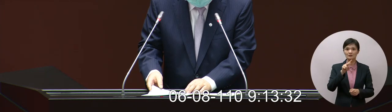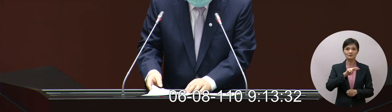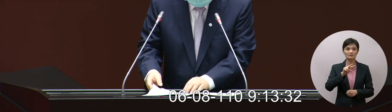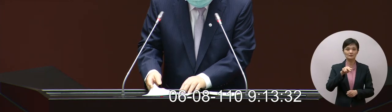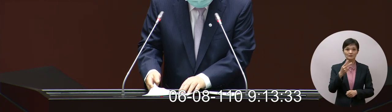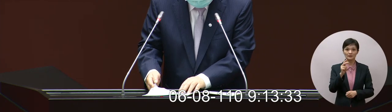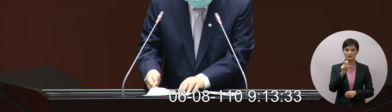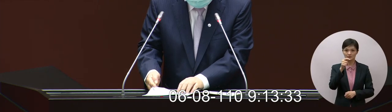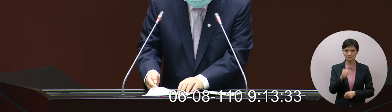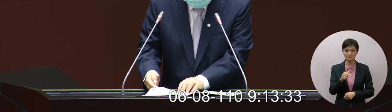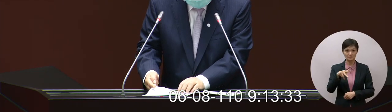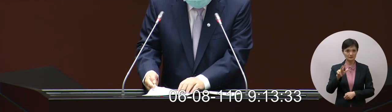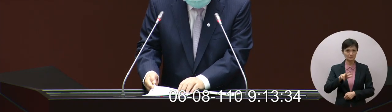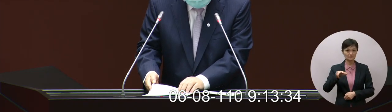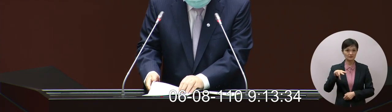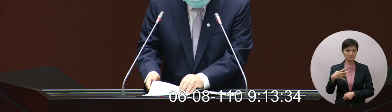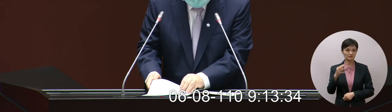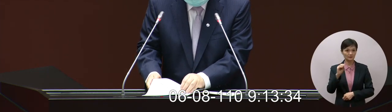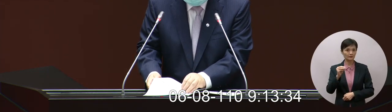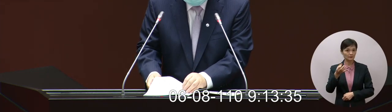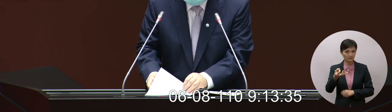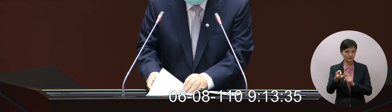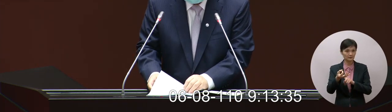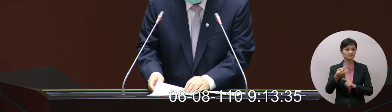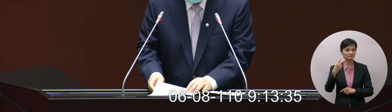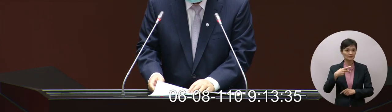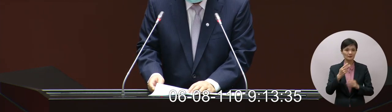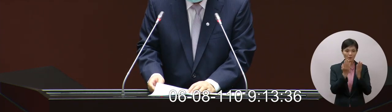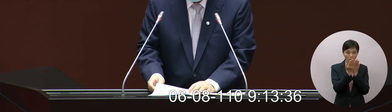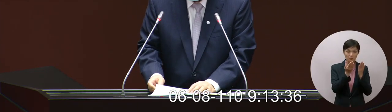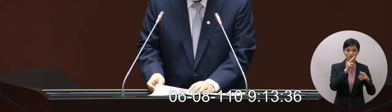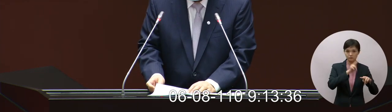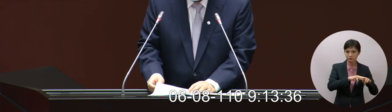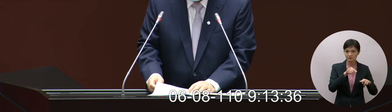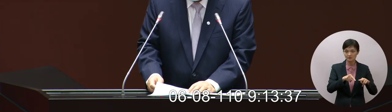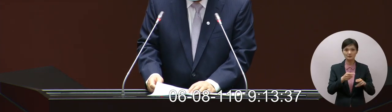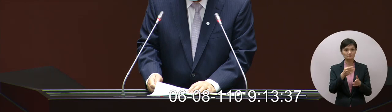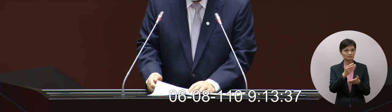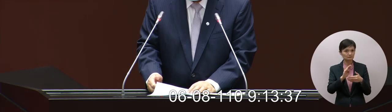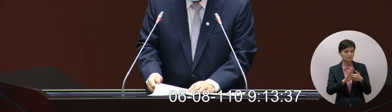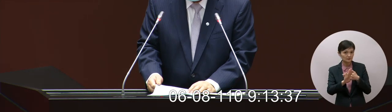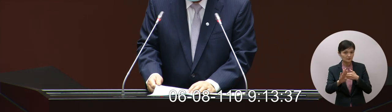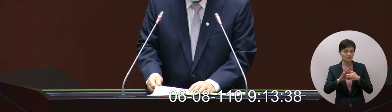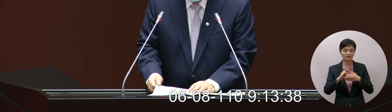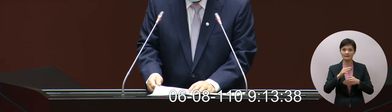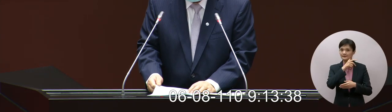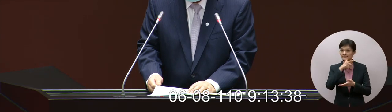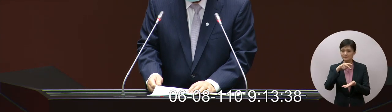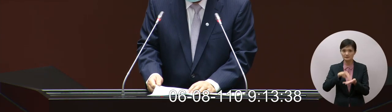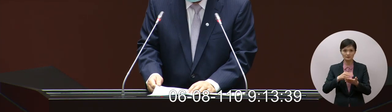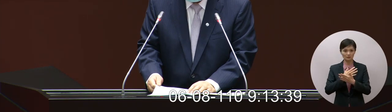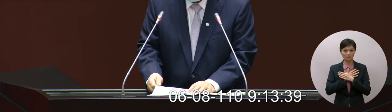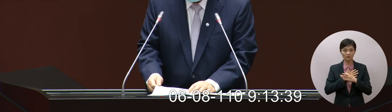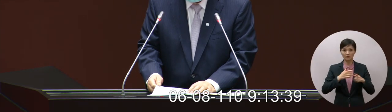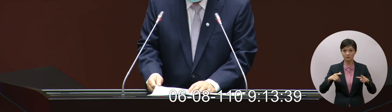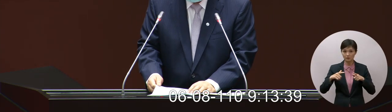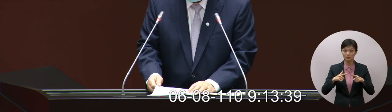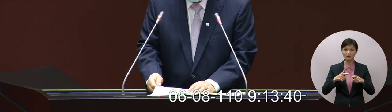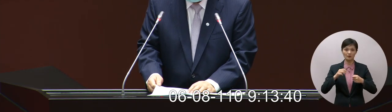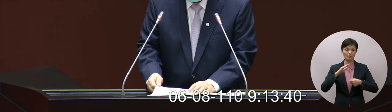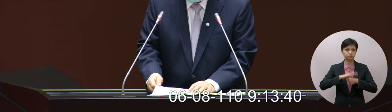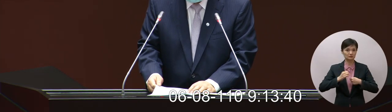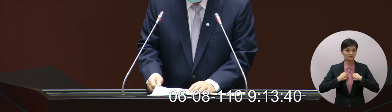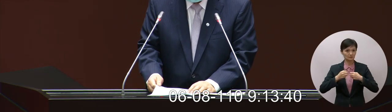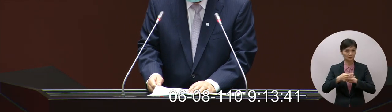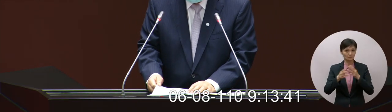220亿7400万元，以及配合办理停课政策及受影响之私立幼儿园短期补习班